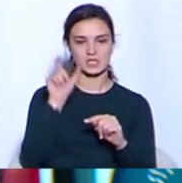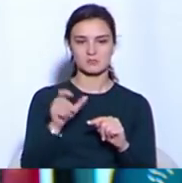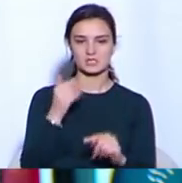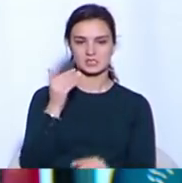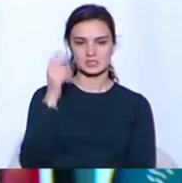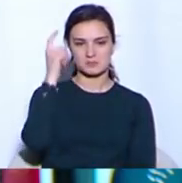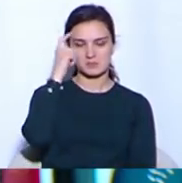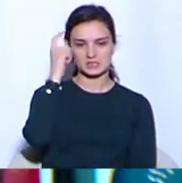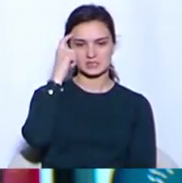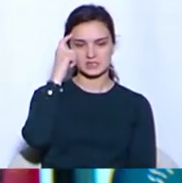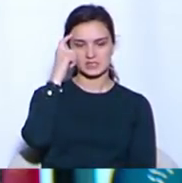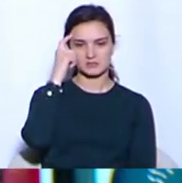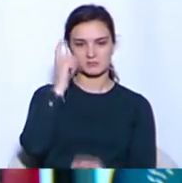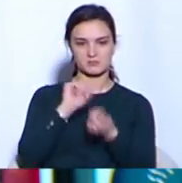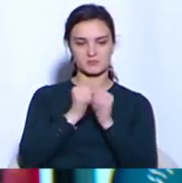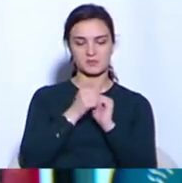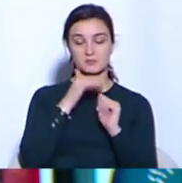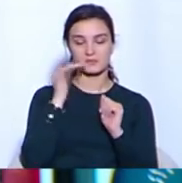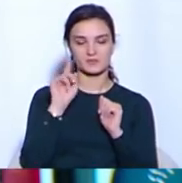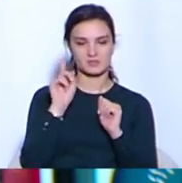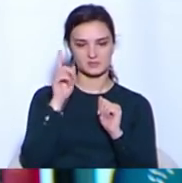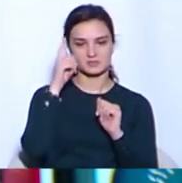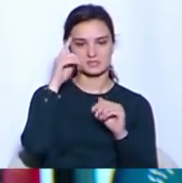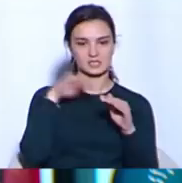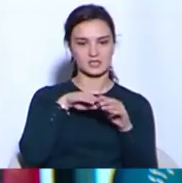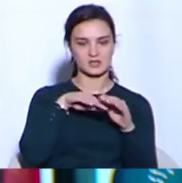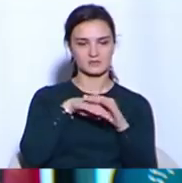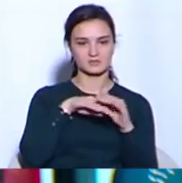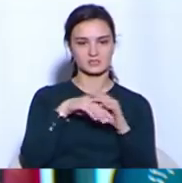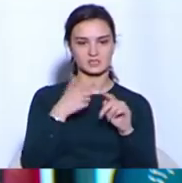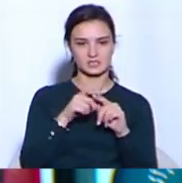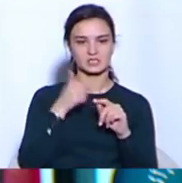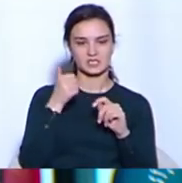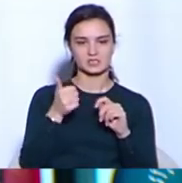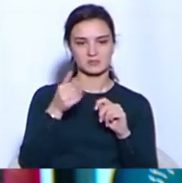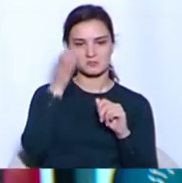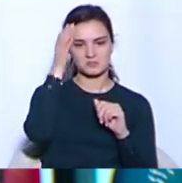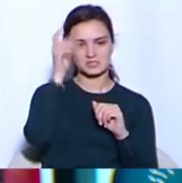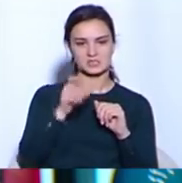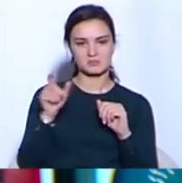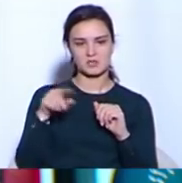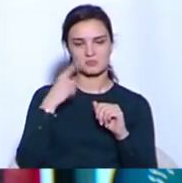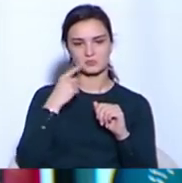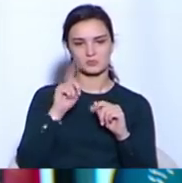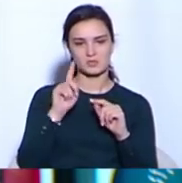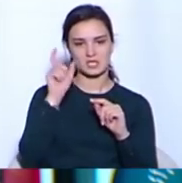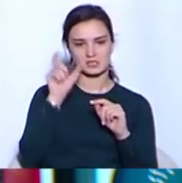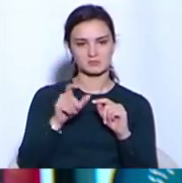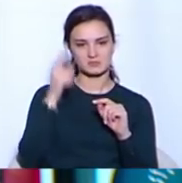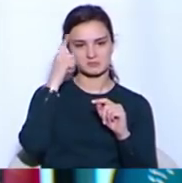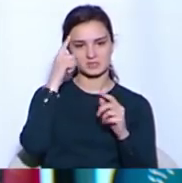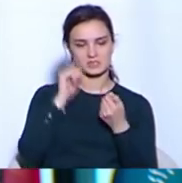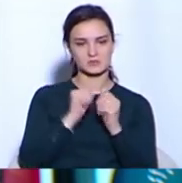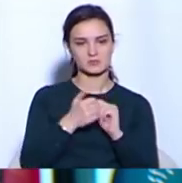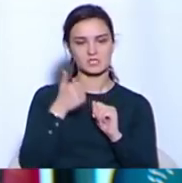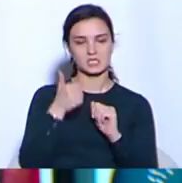ადამიანის მეხსიერება ძალიან ბევრ ამას ინახავს. და ის ძალიან კარგია, ხშირად მეცნიერები ამბობენ ხოლმე, რომ ადამიანის მეხსიერება